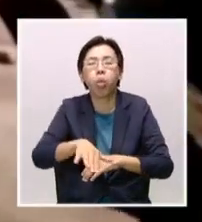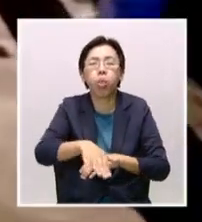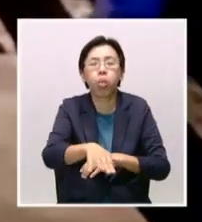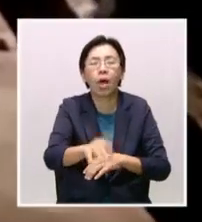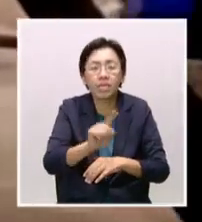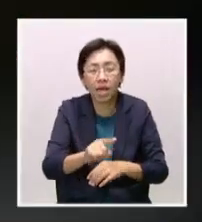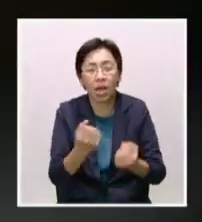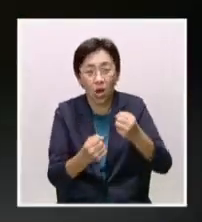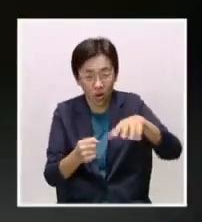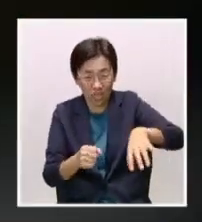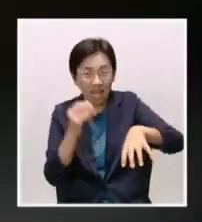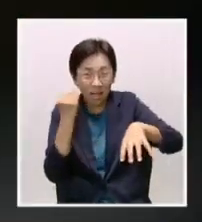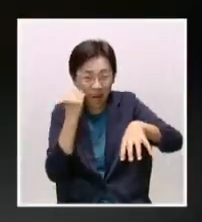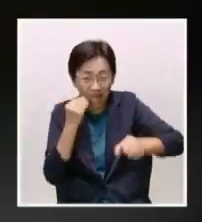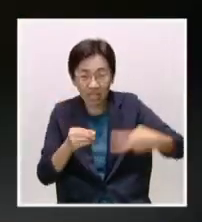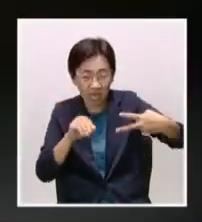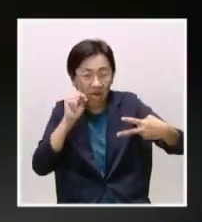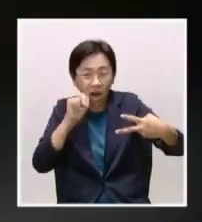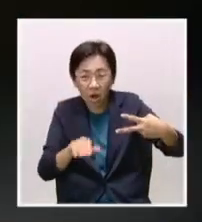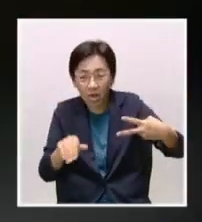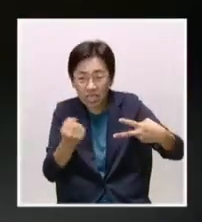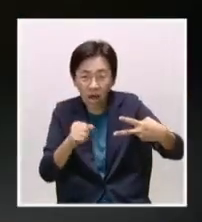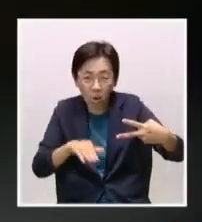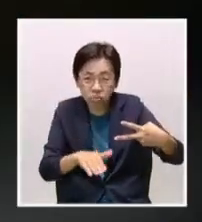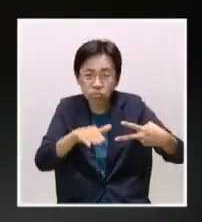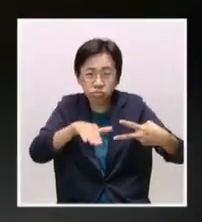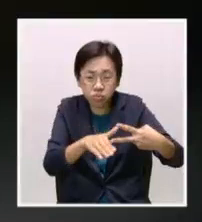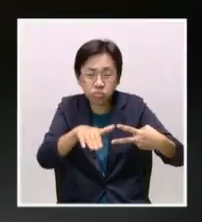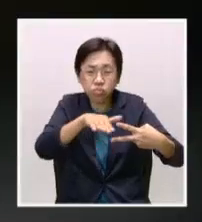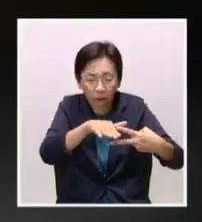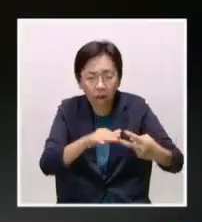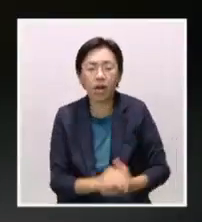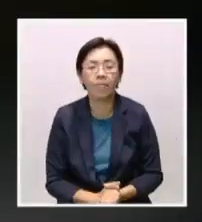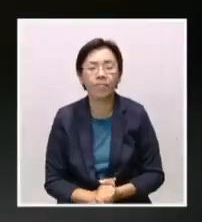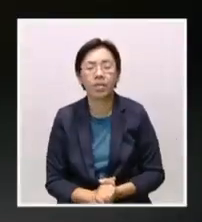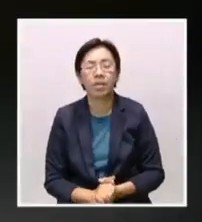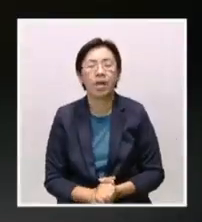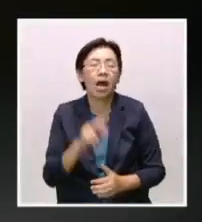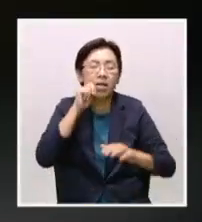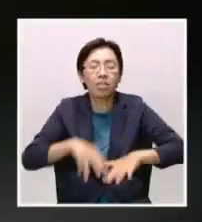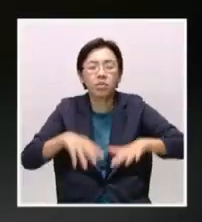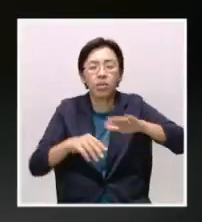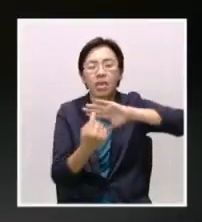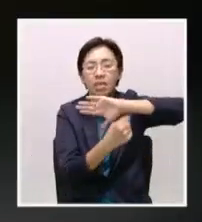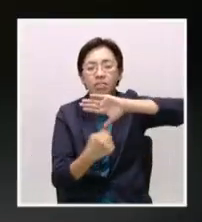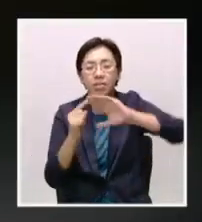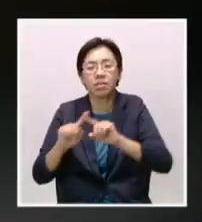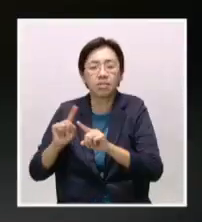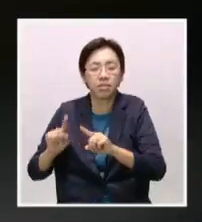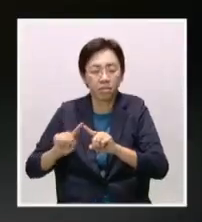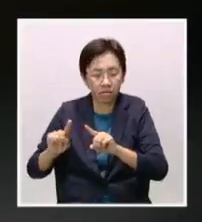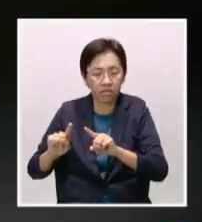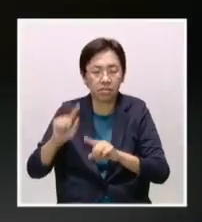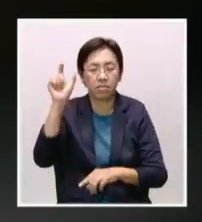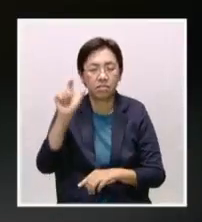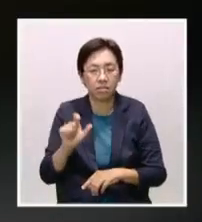ไปถึงชั้น2ของบ้านหลังจากที่เกิดน้ำท่วมฉับพลันในหลายเมืองทางตอนกลางของอิตาลีเกิดฝนตกหนักม